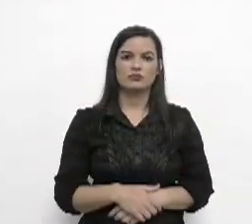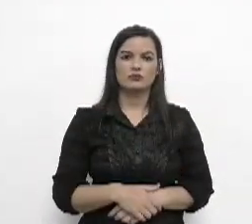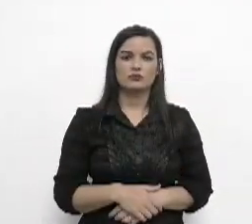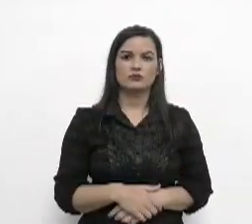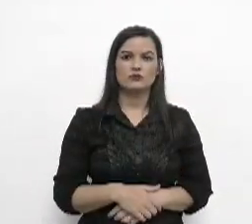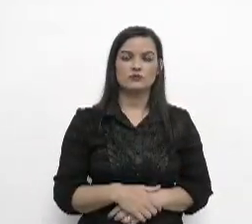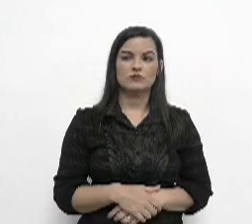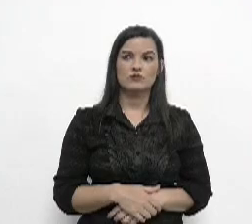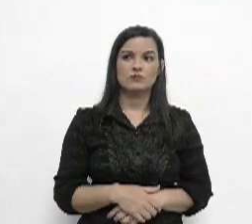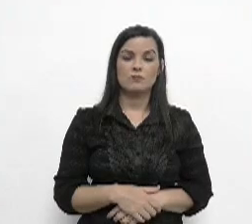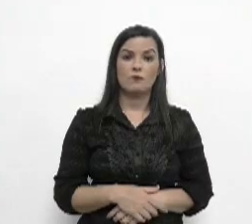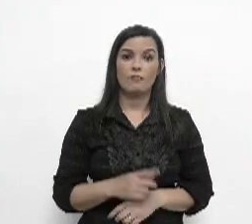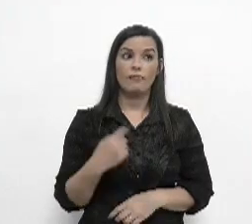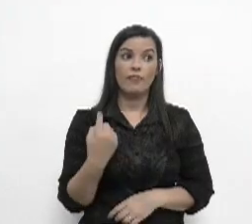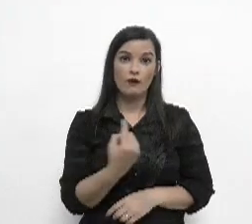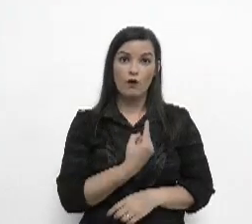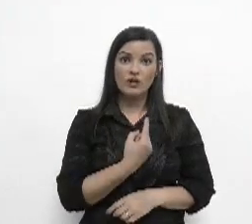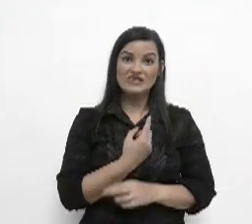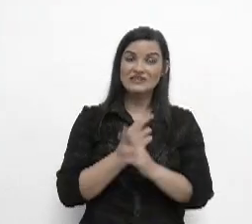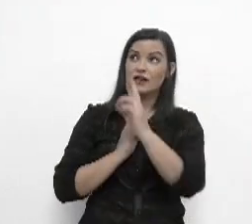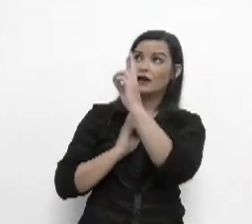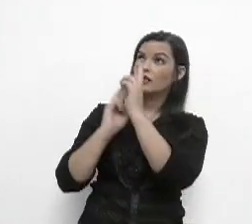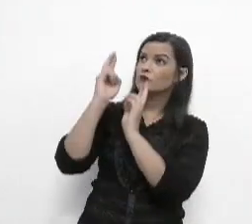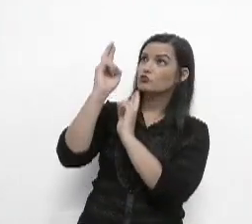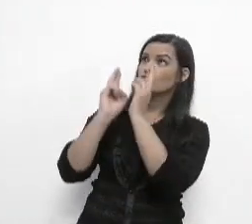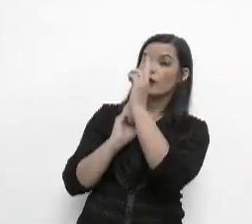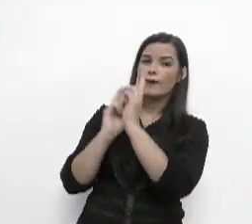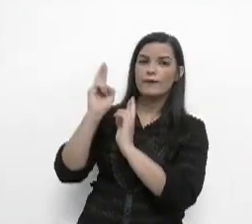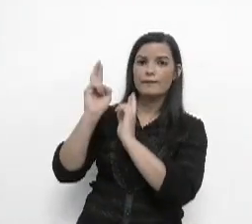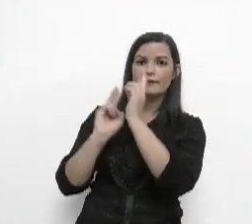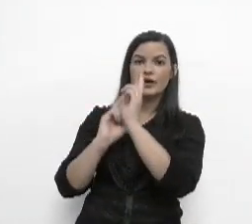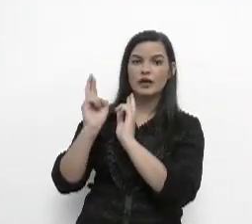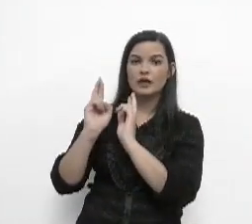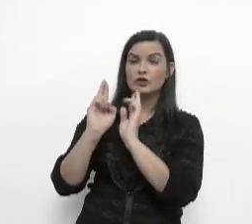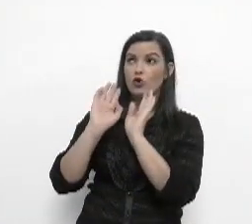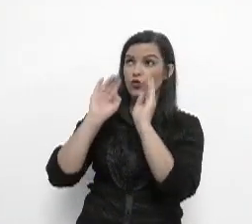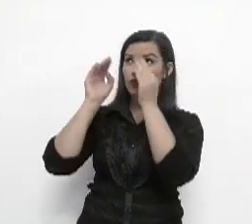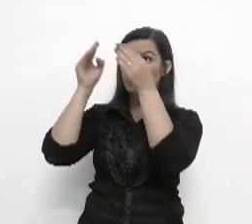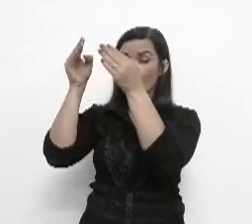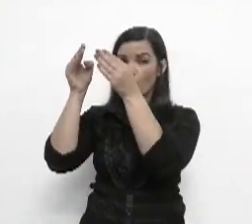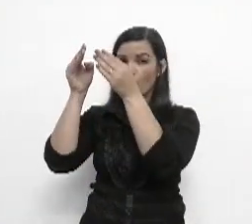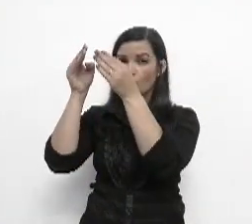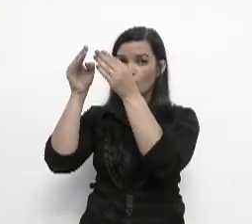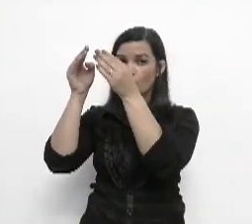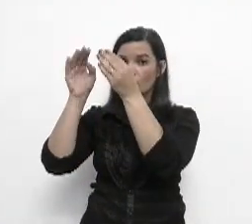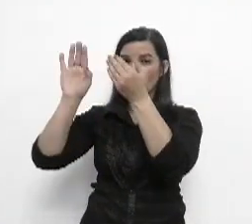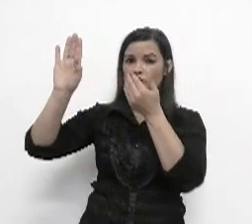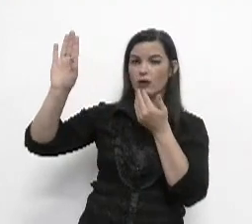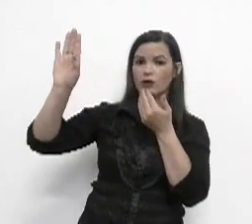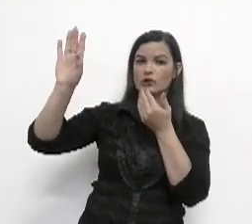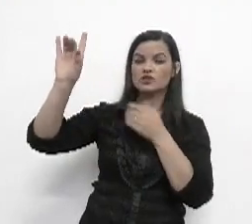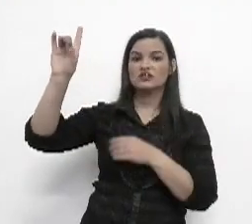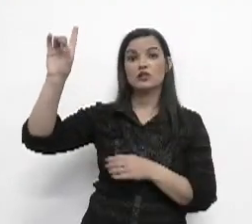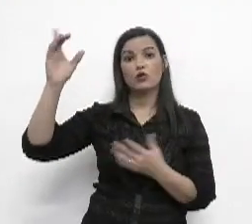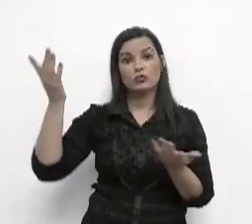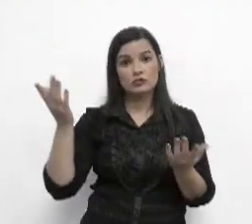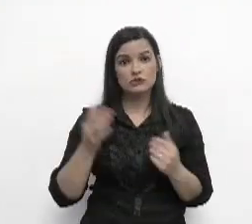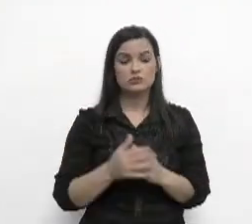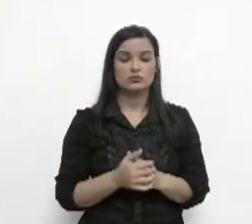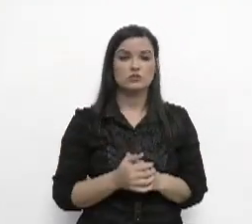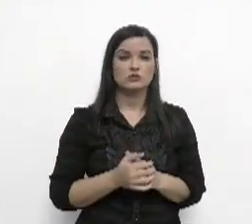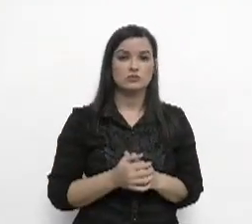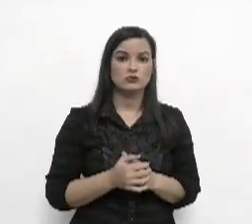있습니다. Temos uma relação direta no relacionamento entre o foco e o desfoco em nosso Deus. 하나님이 사울의 눈을 멀게